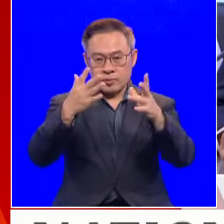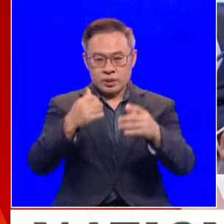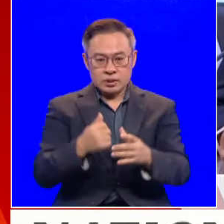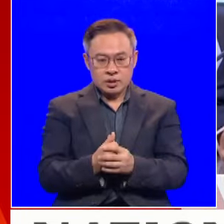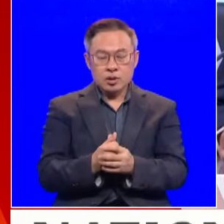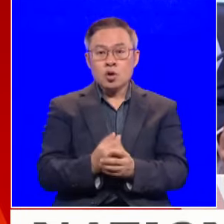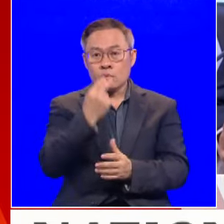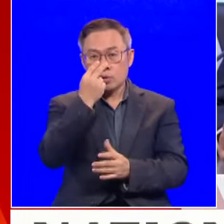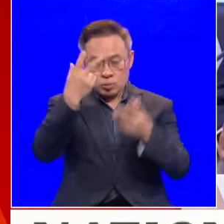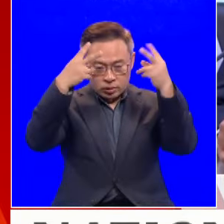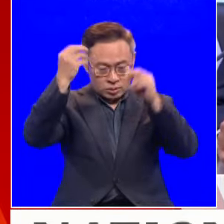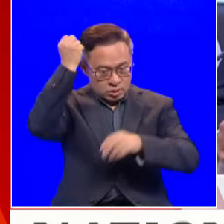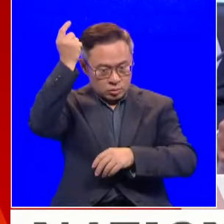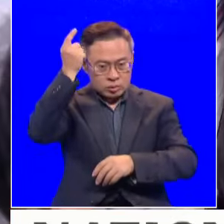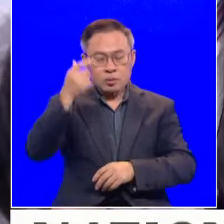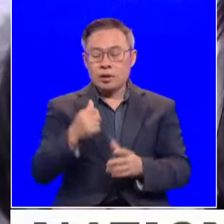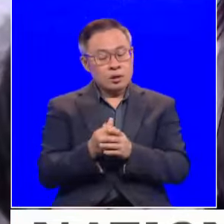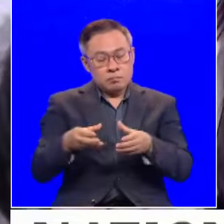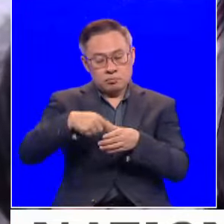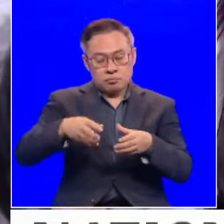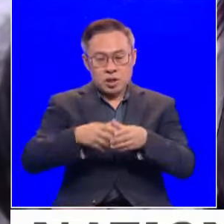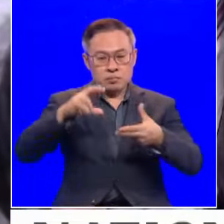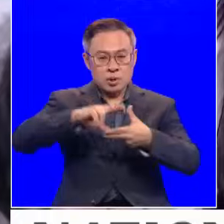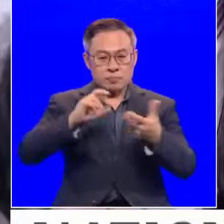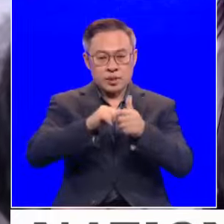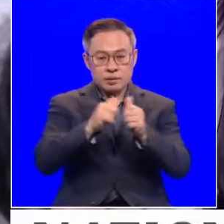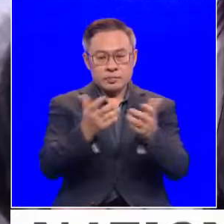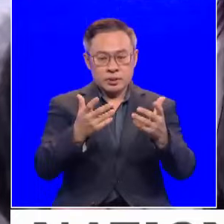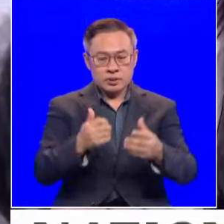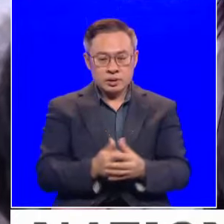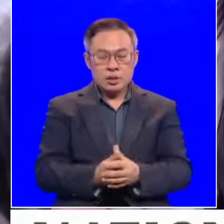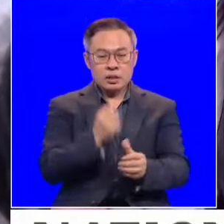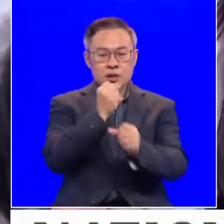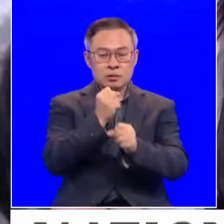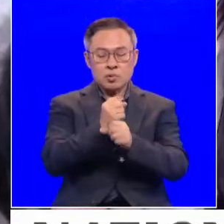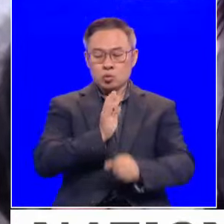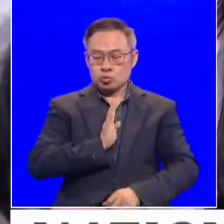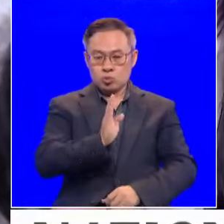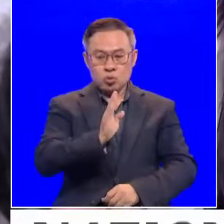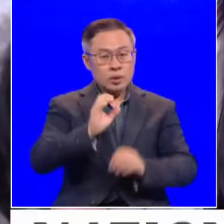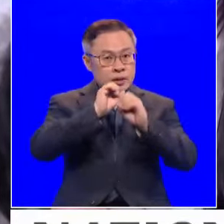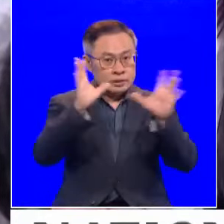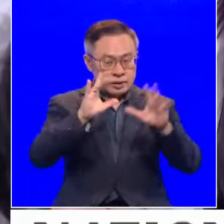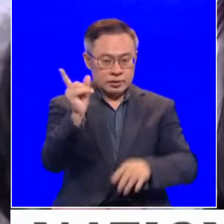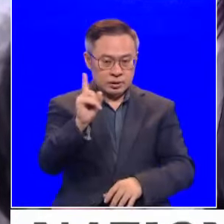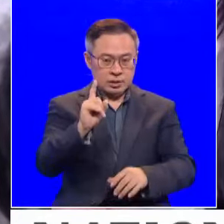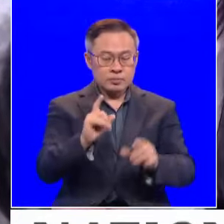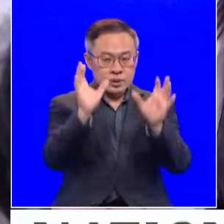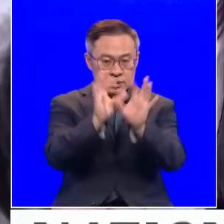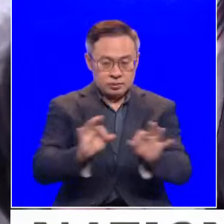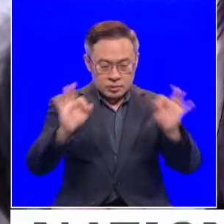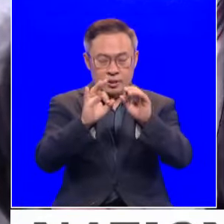ควรจะไปห่วงท่านนายกมากกว่านะฮะเรื่องการมีความซื่อสัตย์สุจริตเป็นที่ประจักษ์เนี่ยเป็นเรื่องสำคัญน